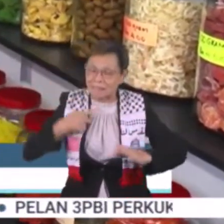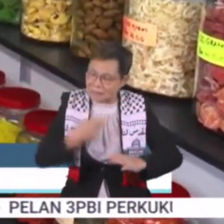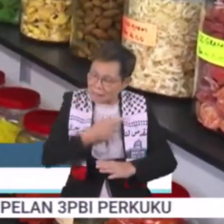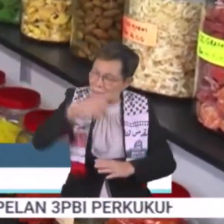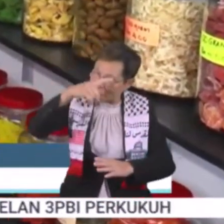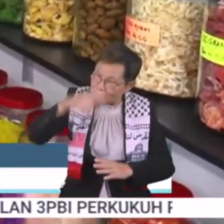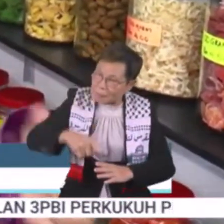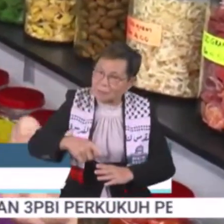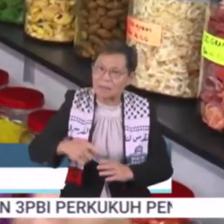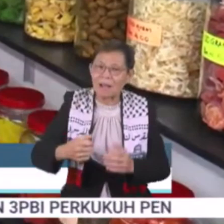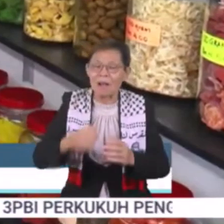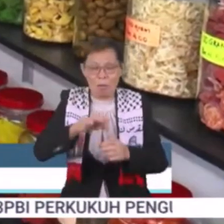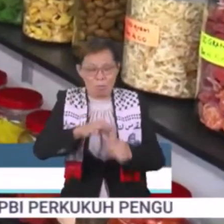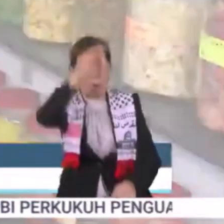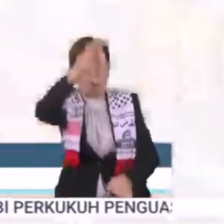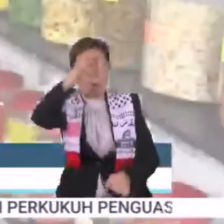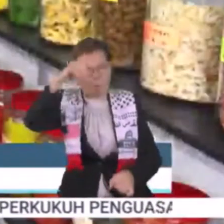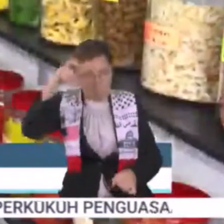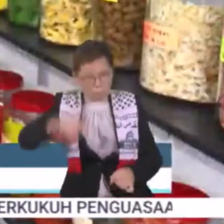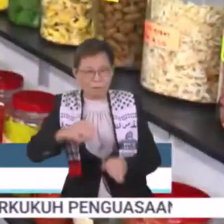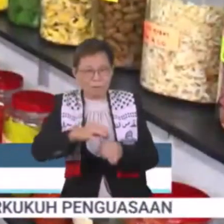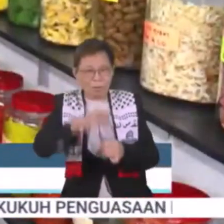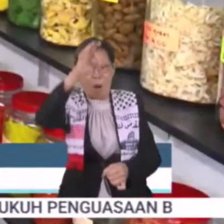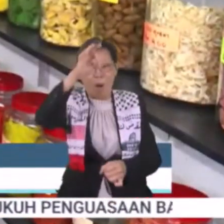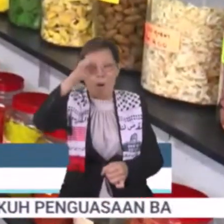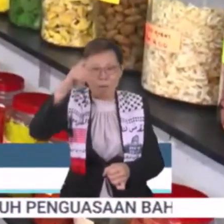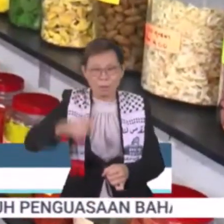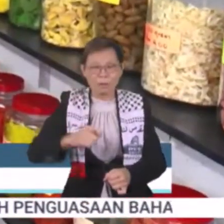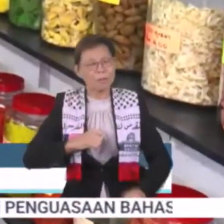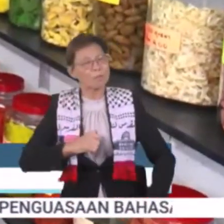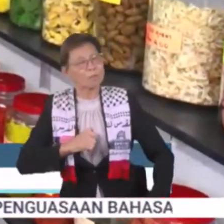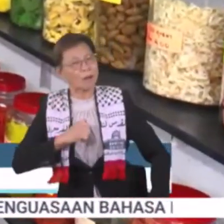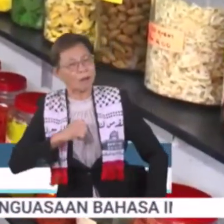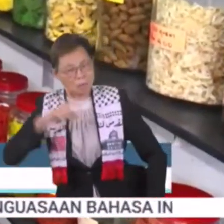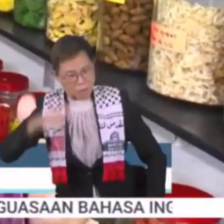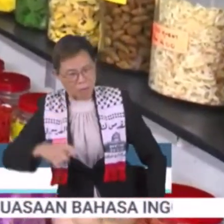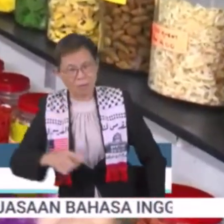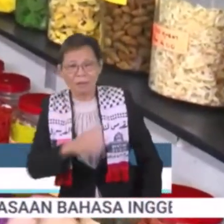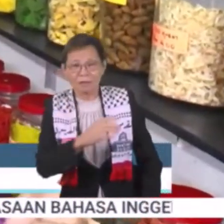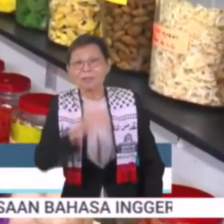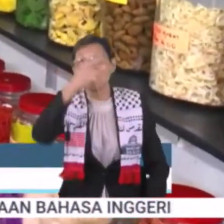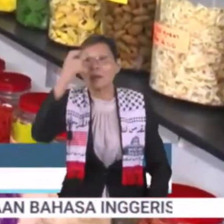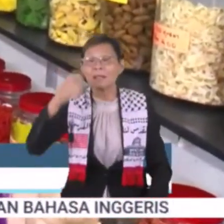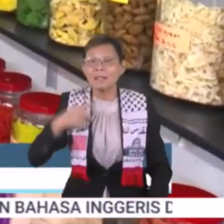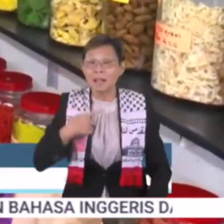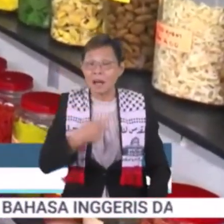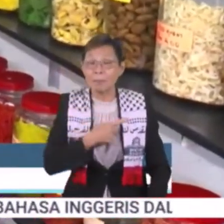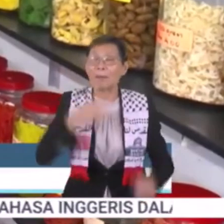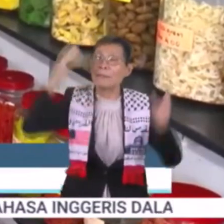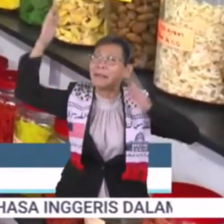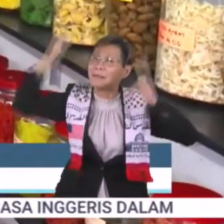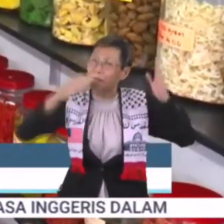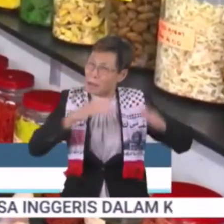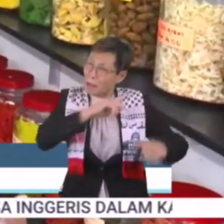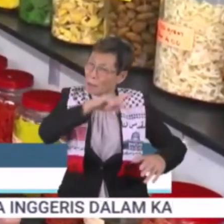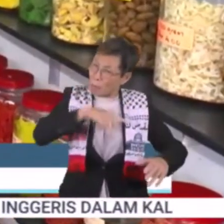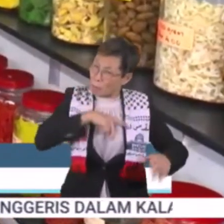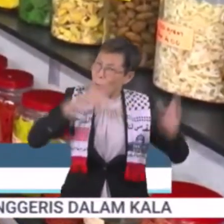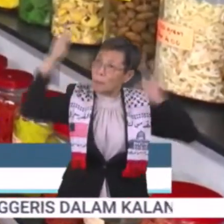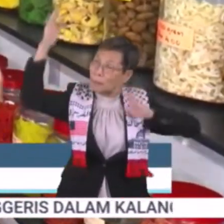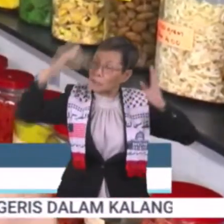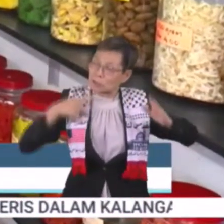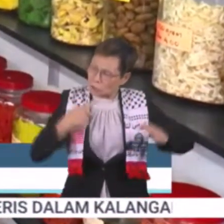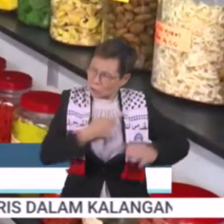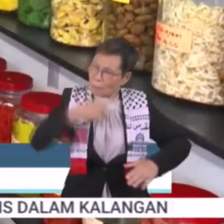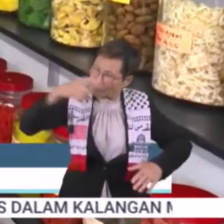kena semangat tu. Saya rasa banggalah. Bangga sebab kita punya negara kan. Kita sendiri yang